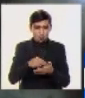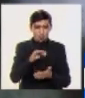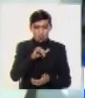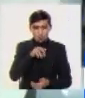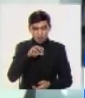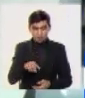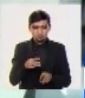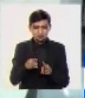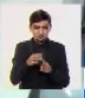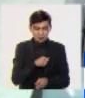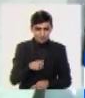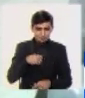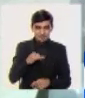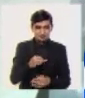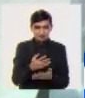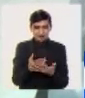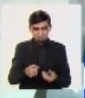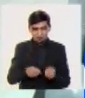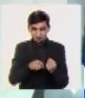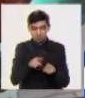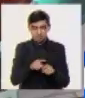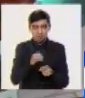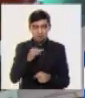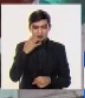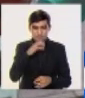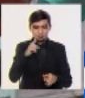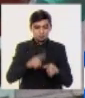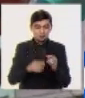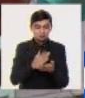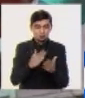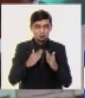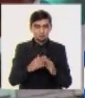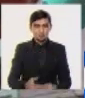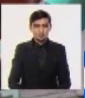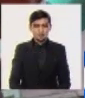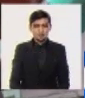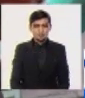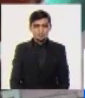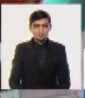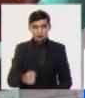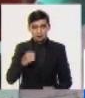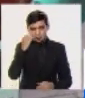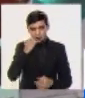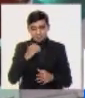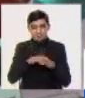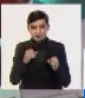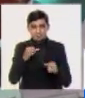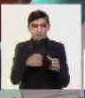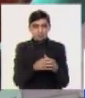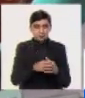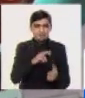уголь, топить печи, вывозить золу. Да и согревается дом теперь гораздо быстрее. Благодарим наши власти и